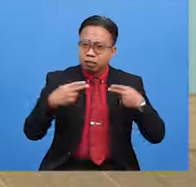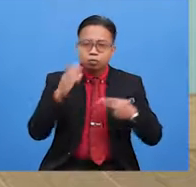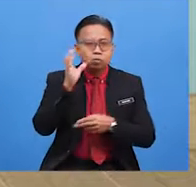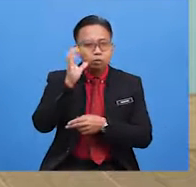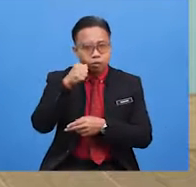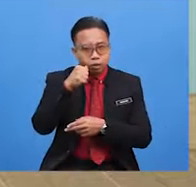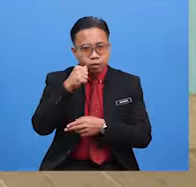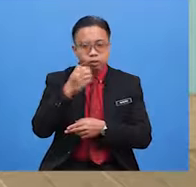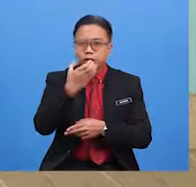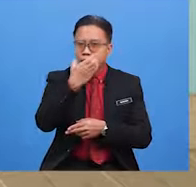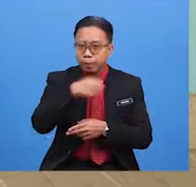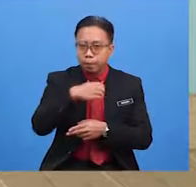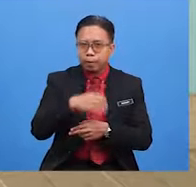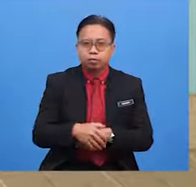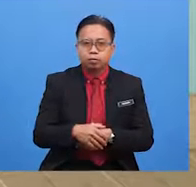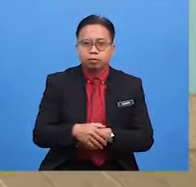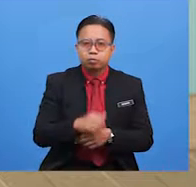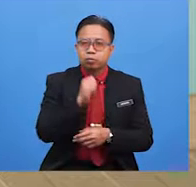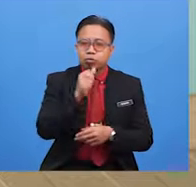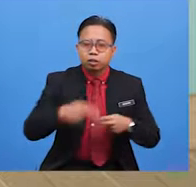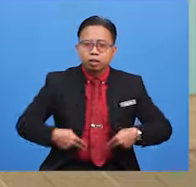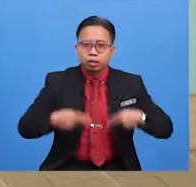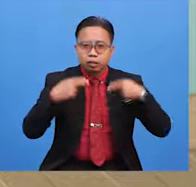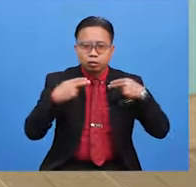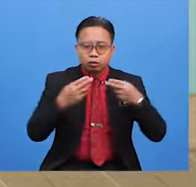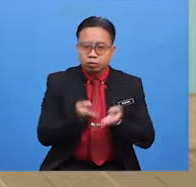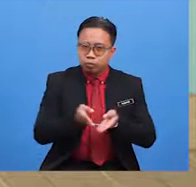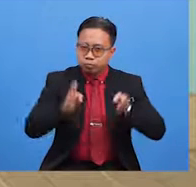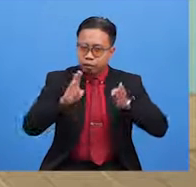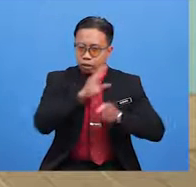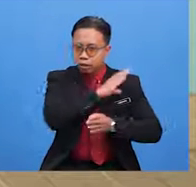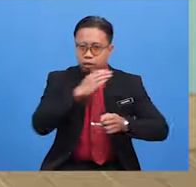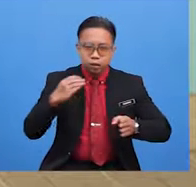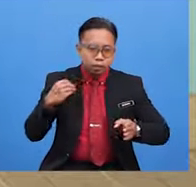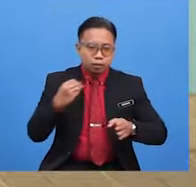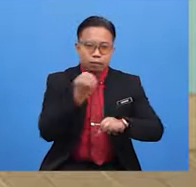apple atau benda bukan hidup seperti bika dan batu.